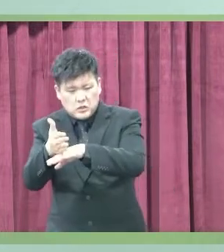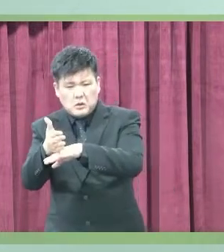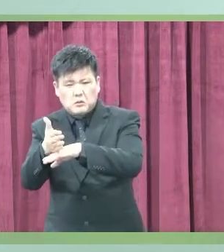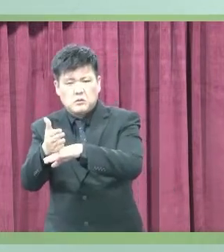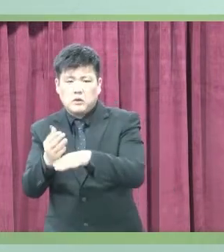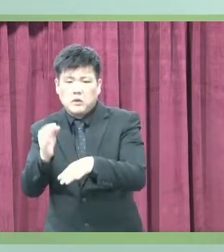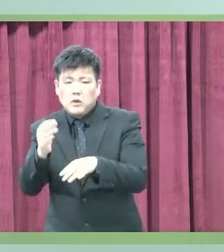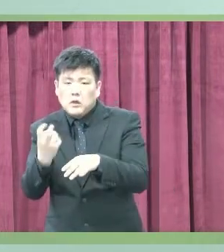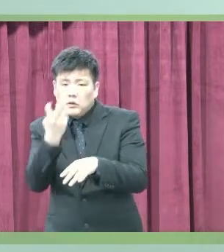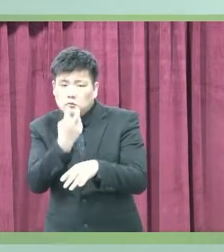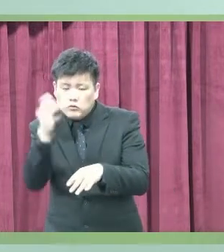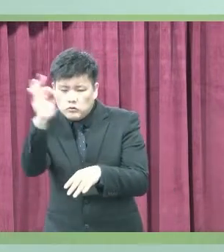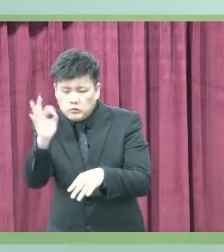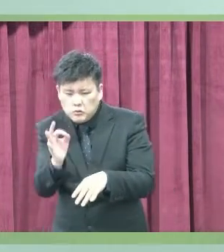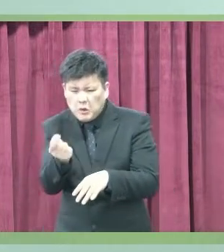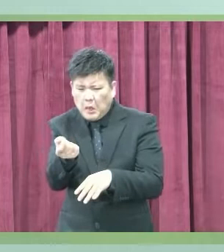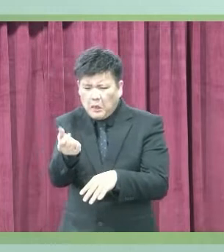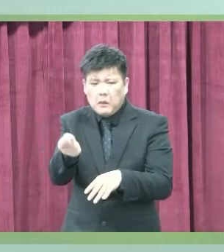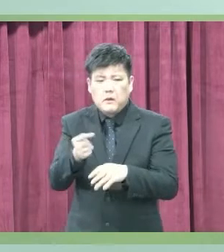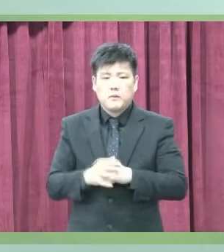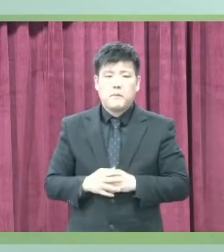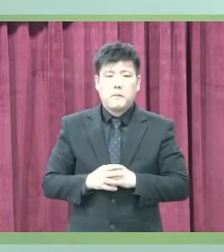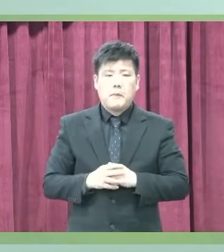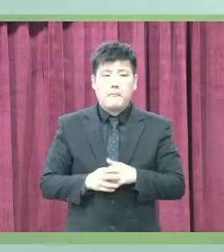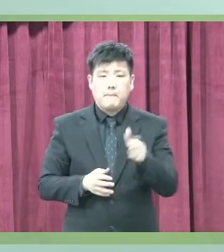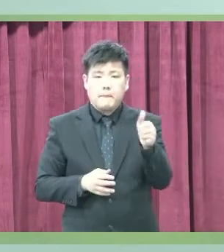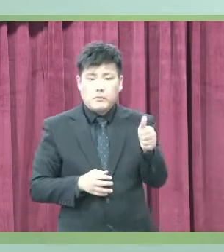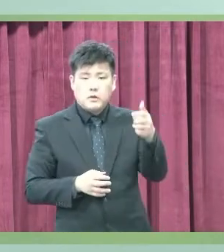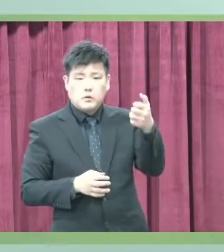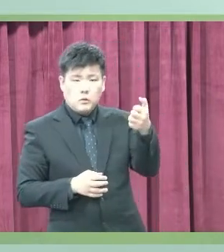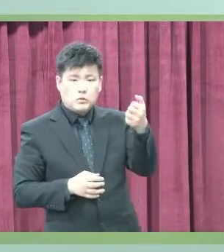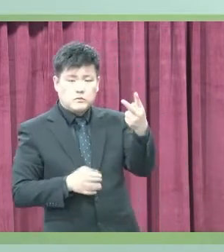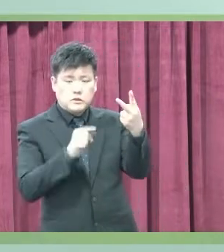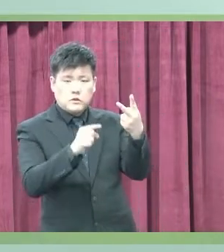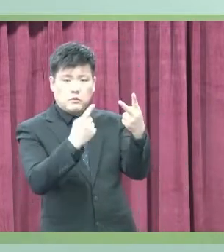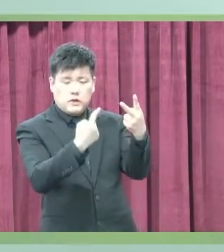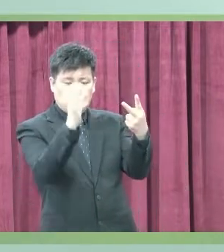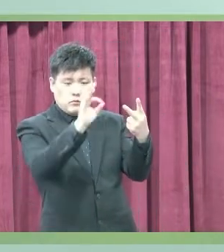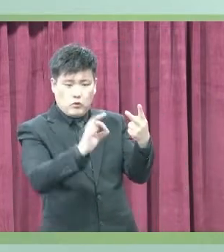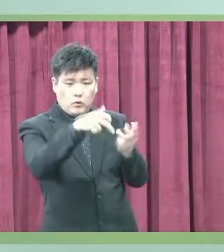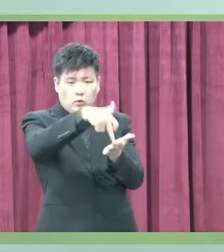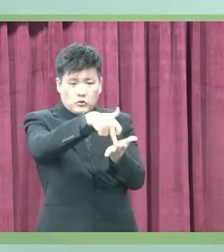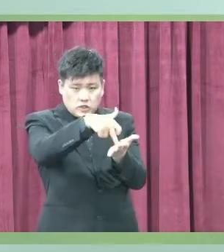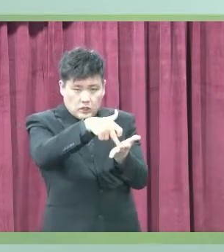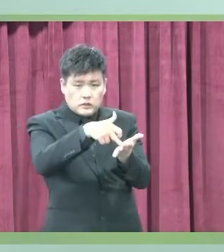보이고 있습니다. 남성 같은 경우 52.1%로 지체장애에서 가장 높은 수검률을